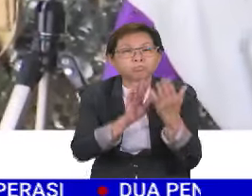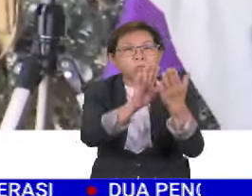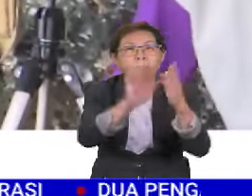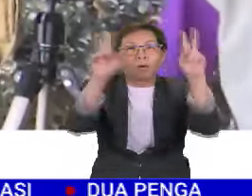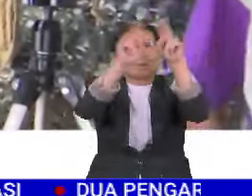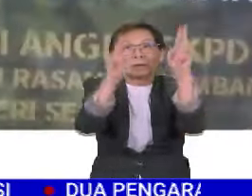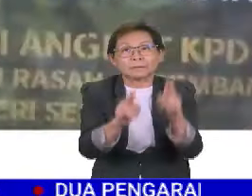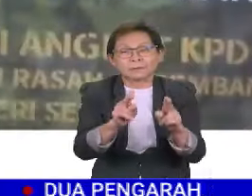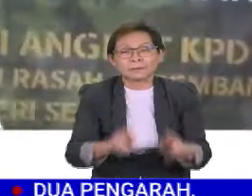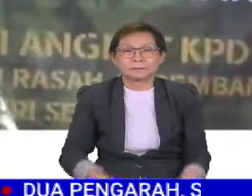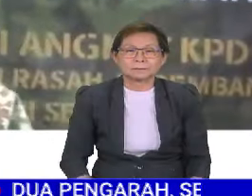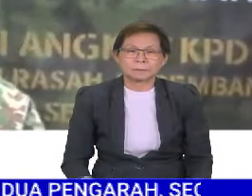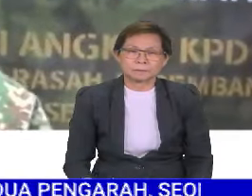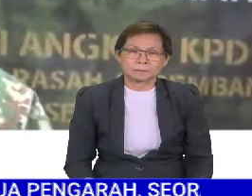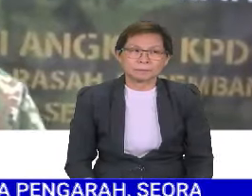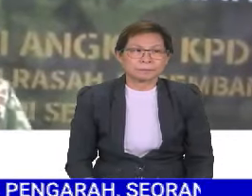besar.